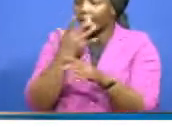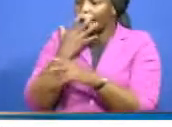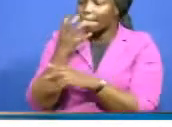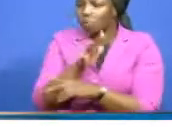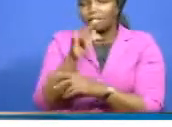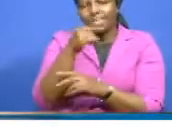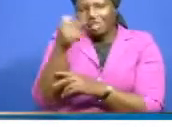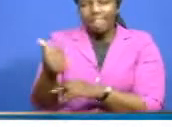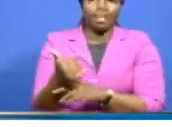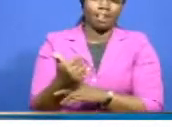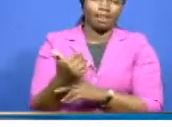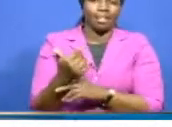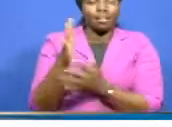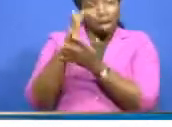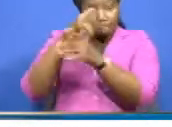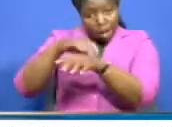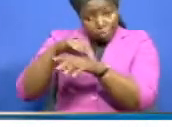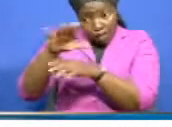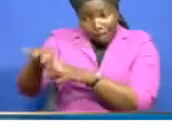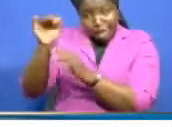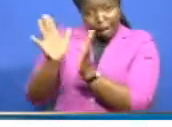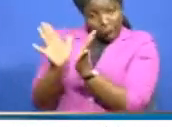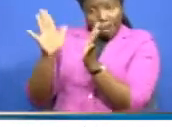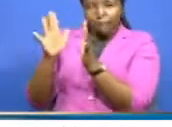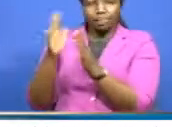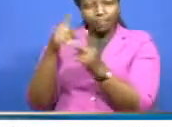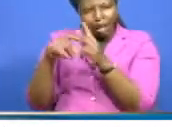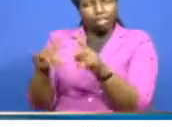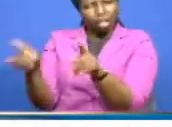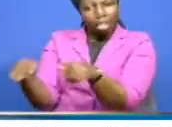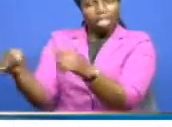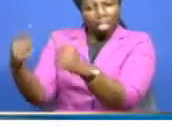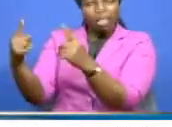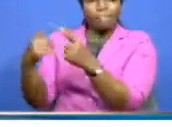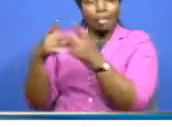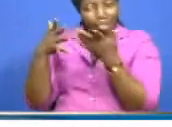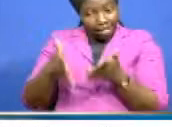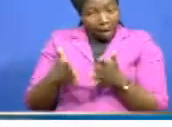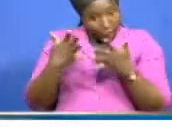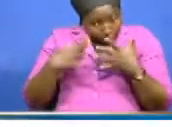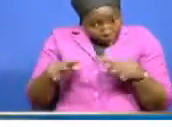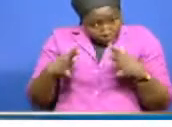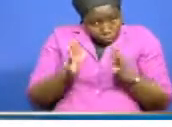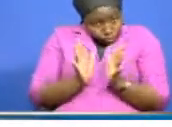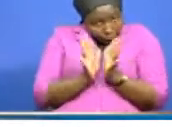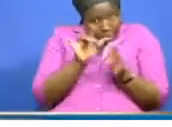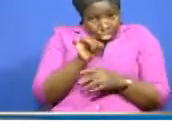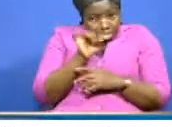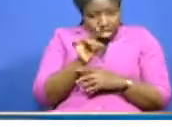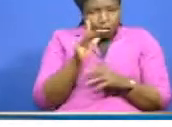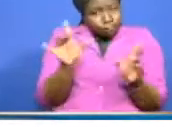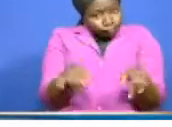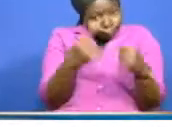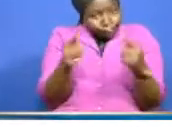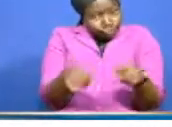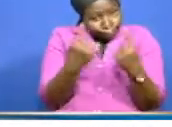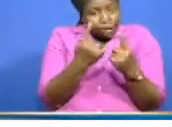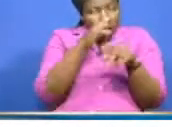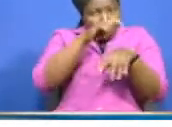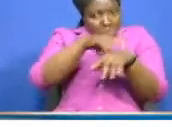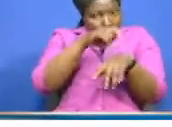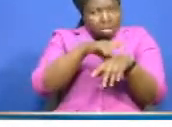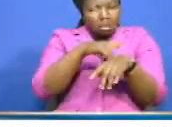saa zingine unapata wananchi wenyewe vita zinatokea, lakini kwa sasa wananchi wenyewe hawaleti vita wakati wako